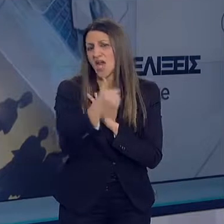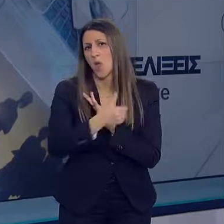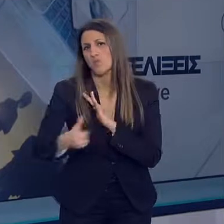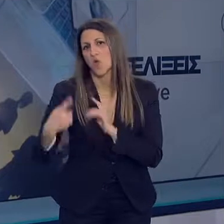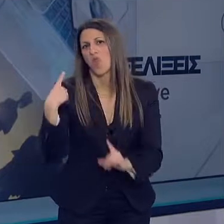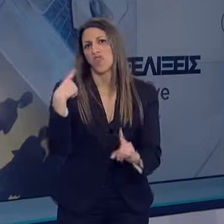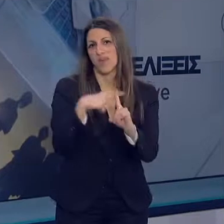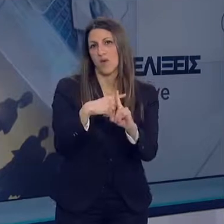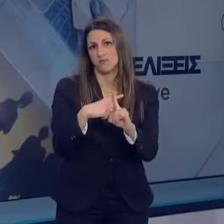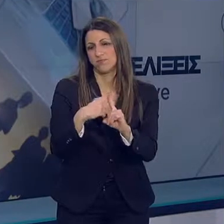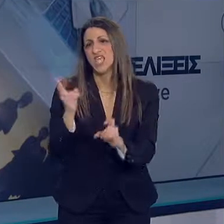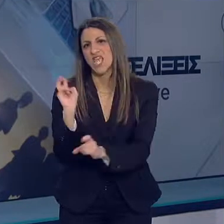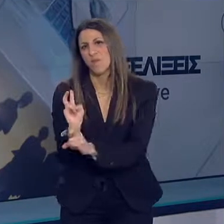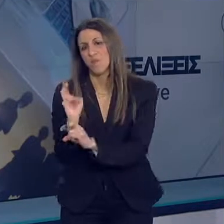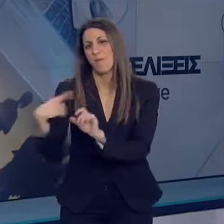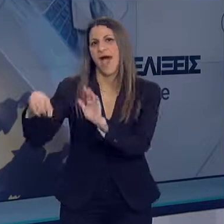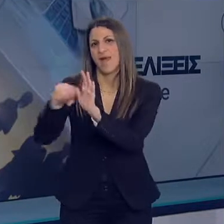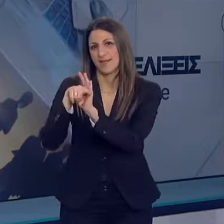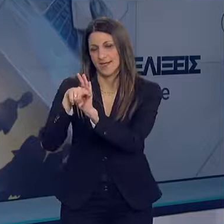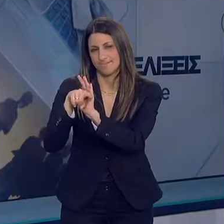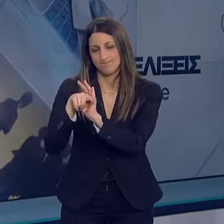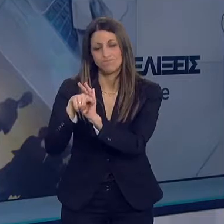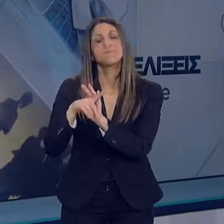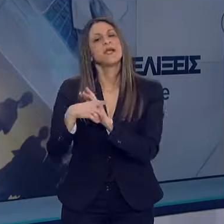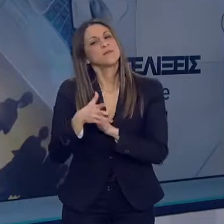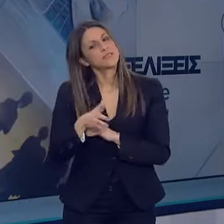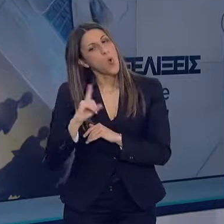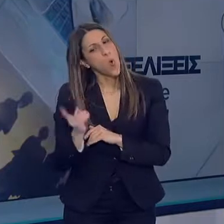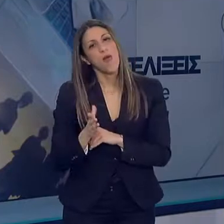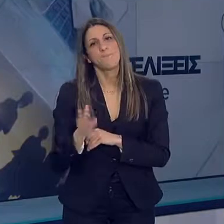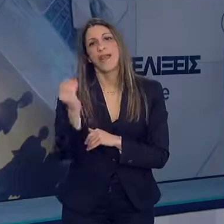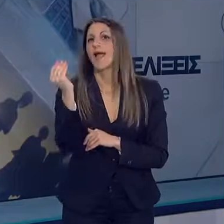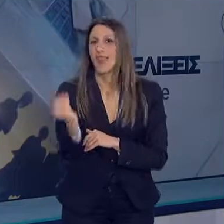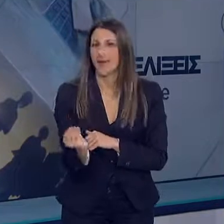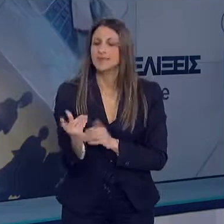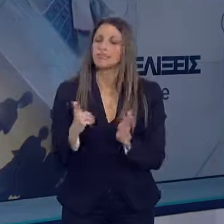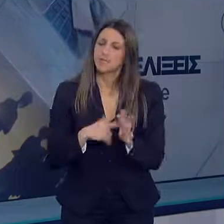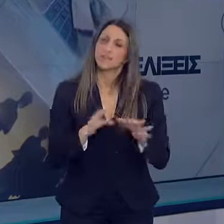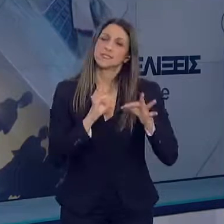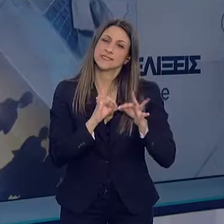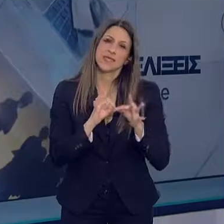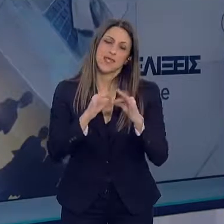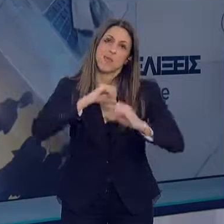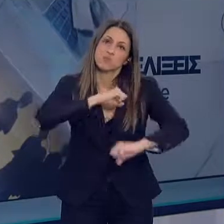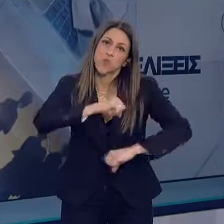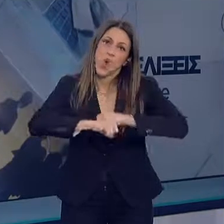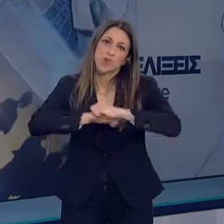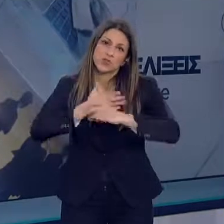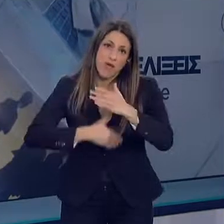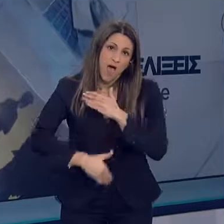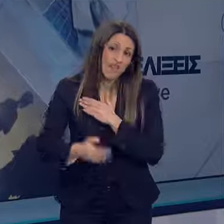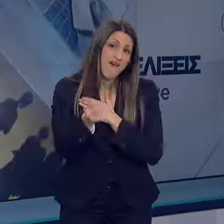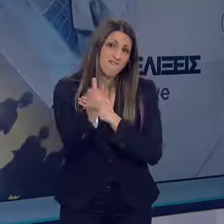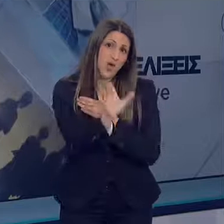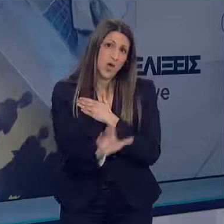Όλα ναι, μεν πάνε καλά. Όμως είναι σημαντικό να συνεχίσουμε χωρίς εξαιρέσεις την προσπάθεια και ειδικά στην ευρύτερη περιοχή της